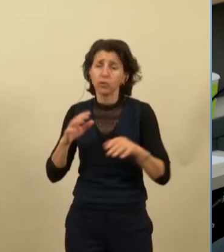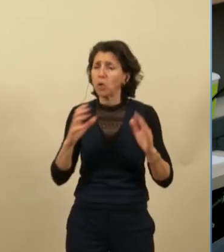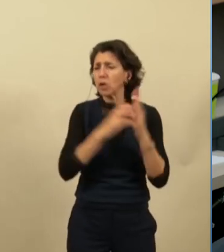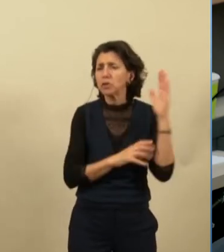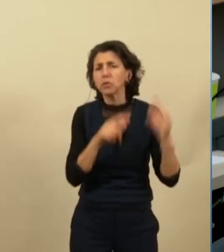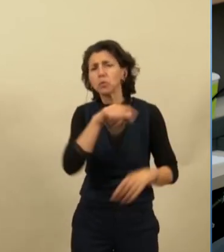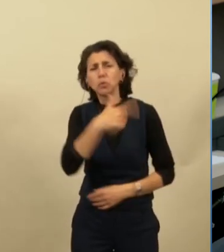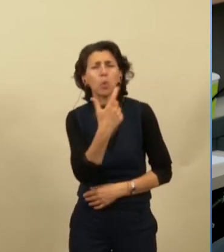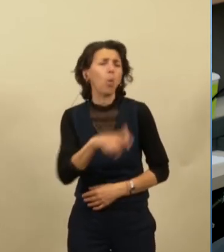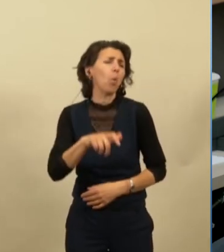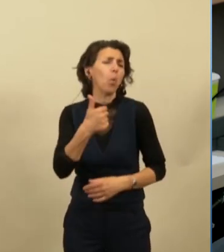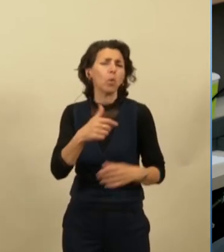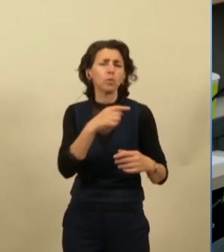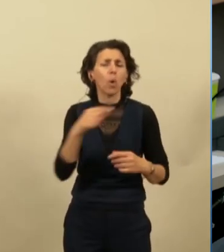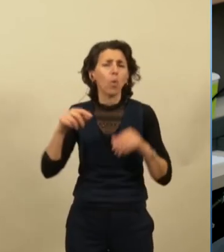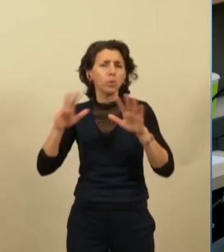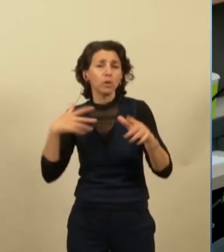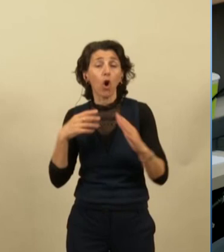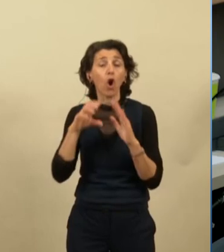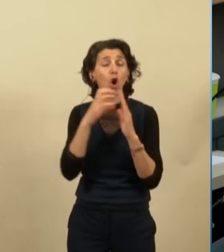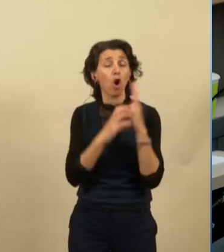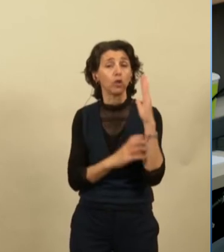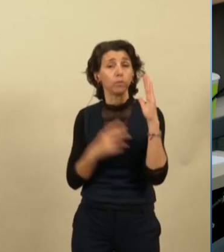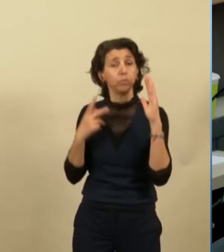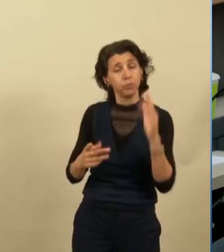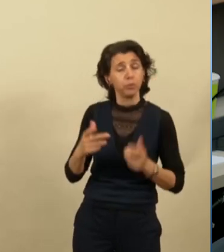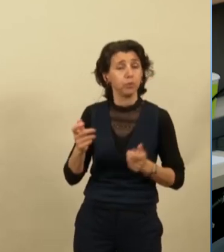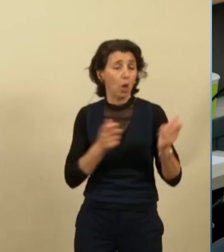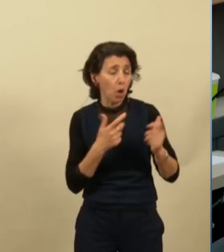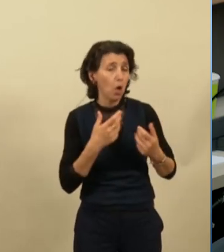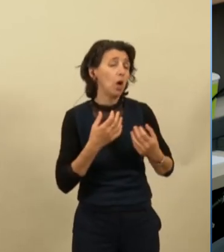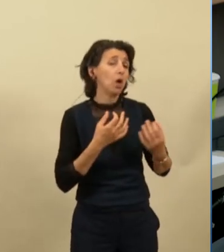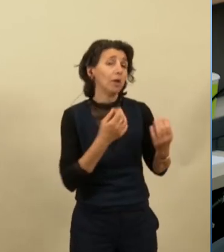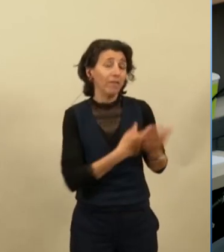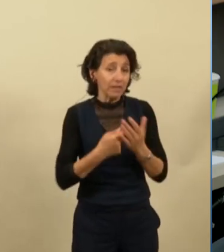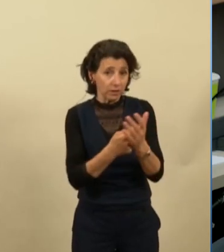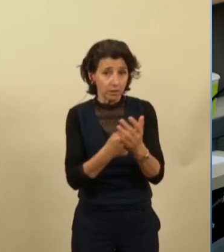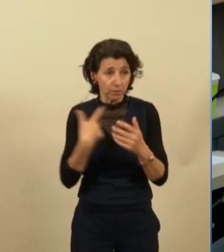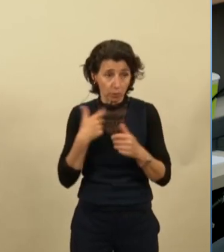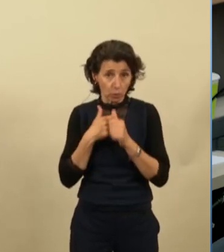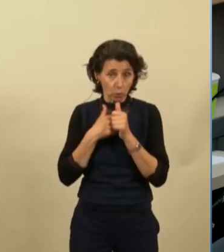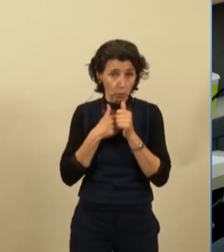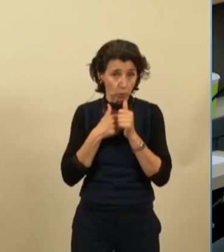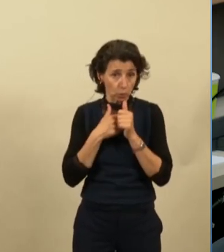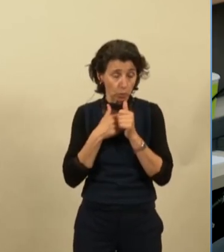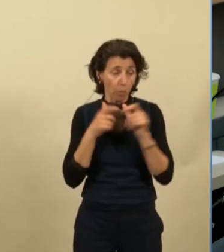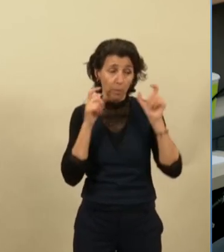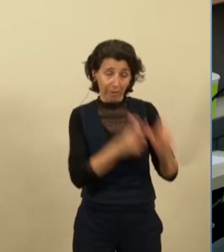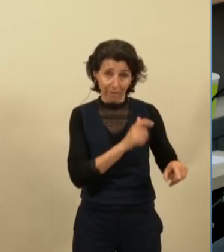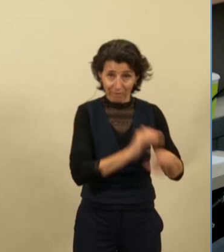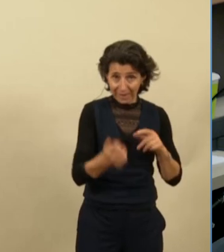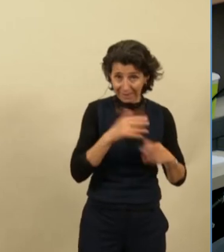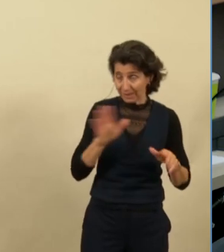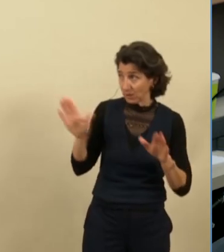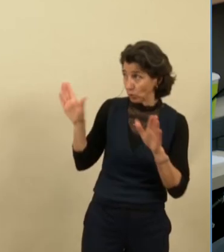financières dispose qu'elle peut être saisie également pour assurer ses vérifications sur demande motivé soit du représentant de l'État dans